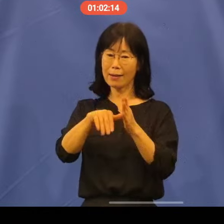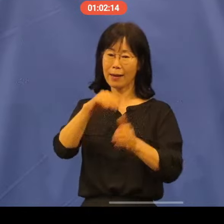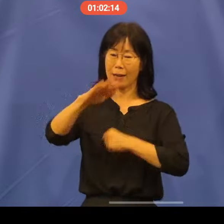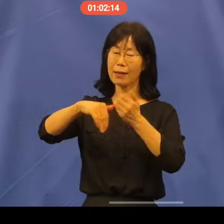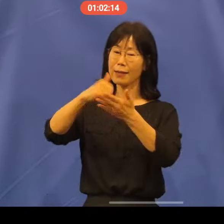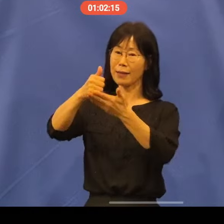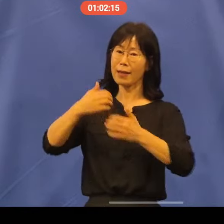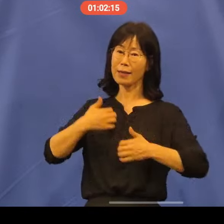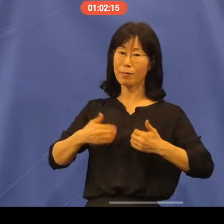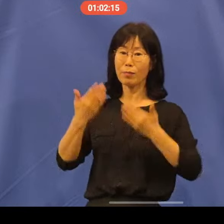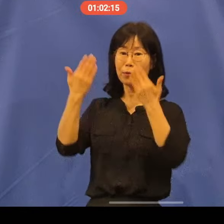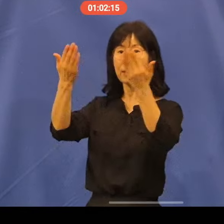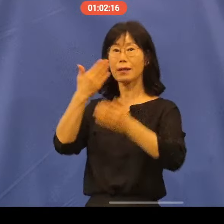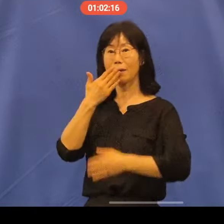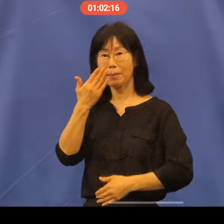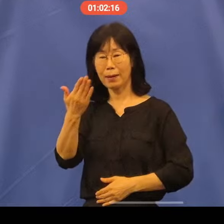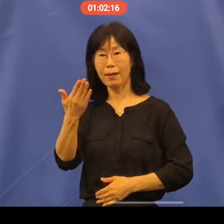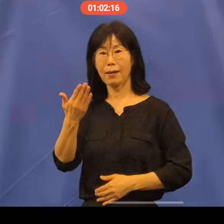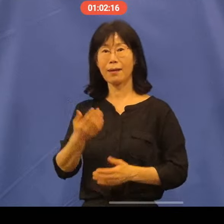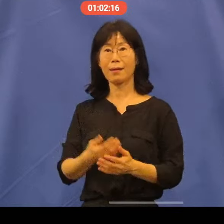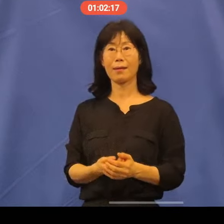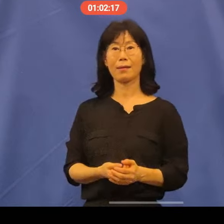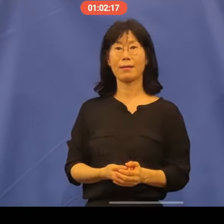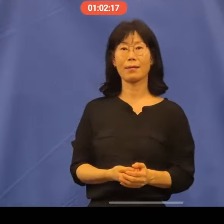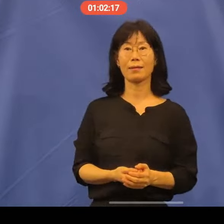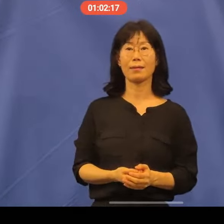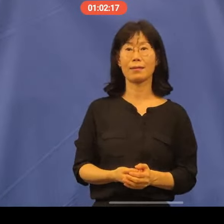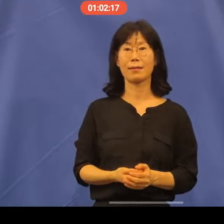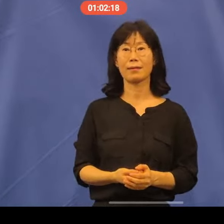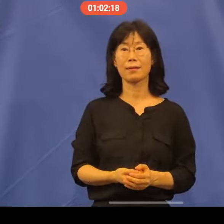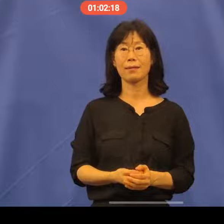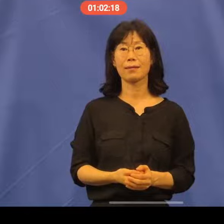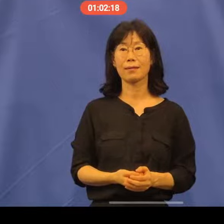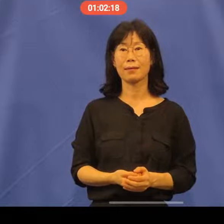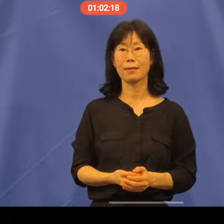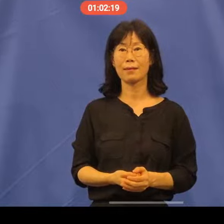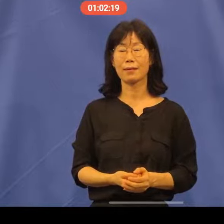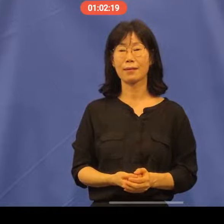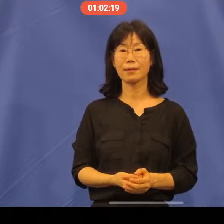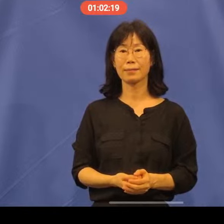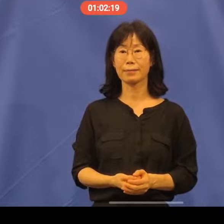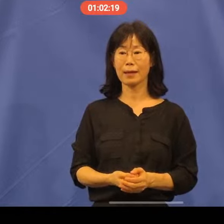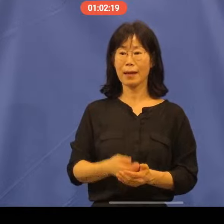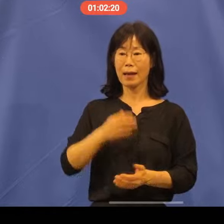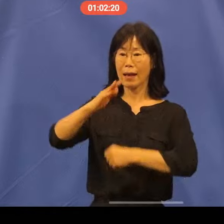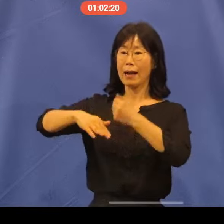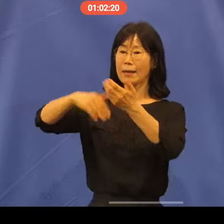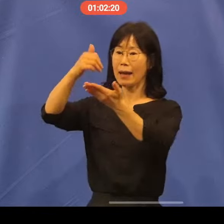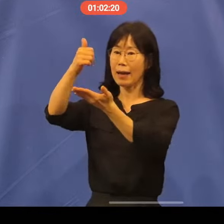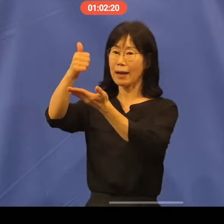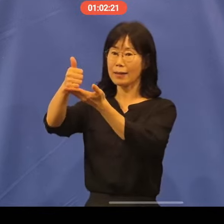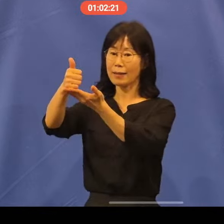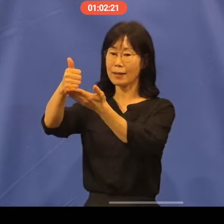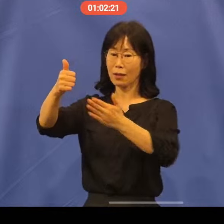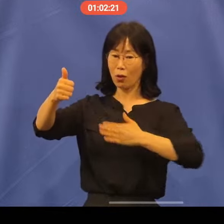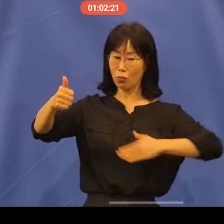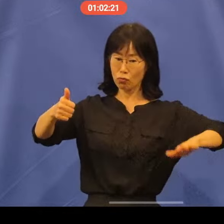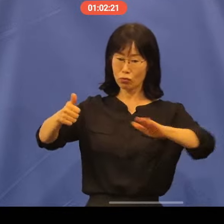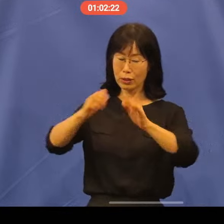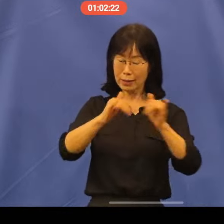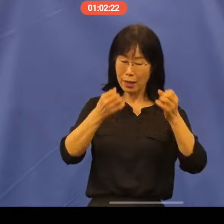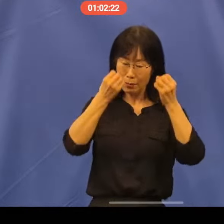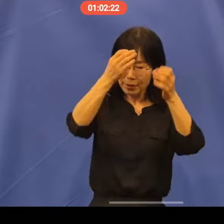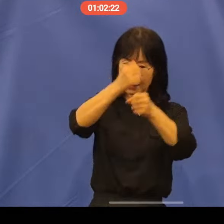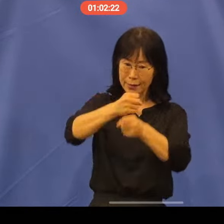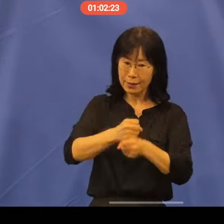다음은 부수적인 것들이 되는 거죠. 그래서 여러분, 본래 하나님 우리를 지으신 그 목적에 맞는